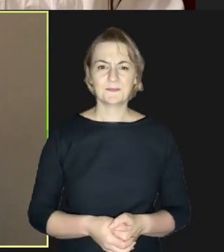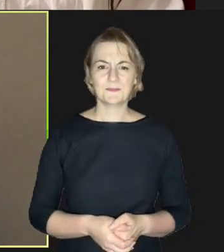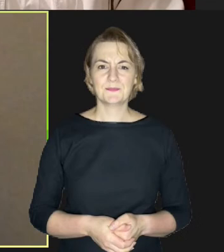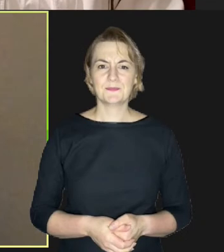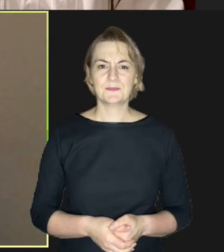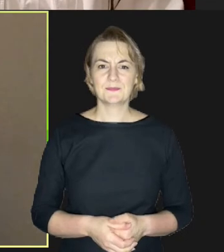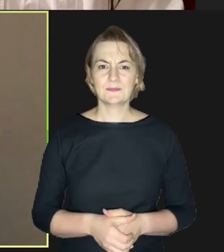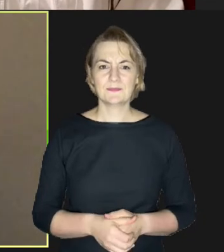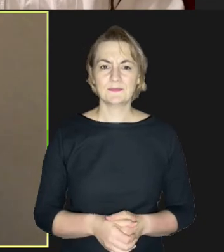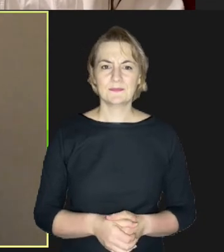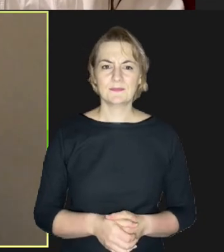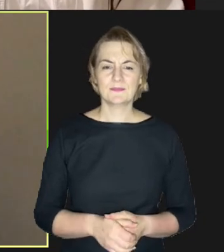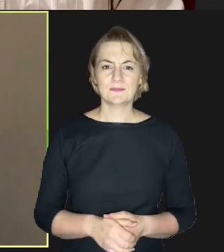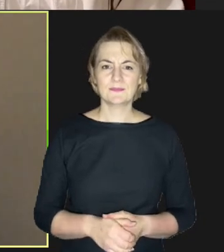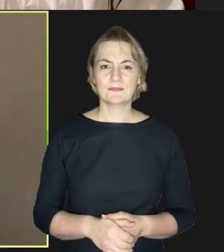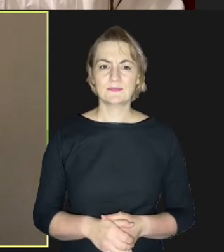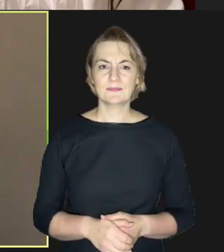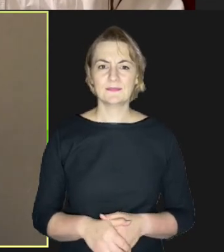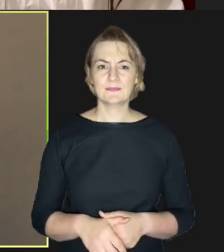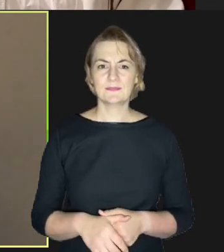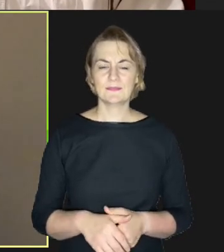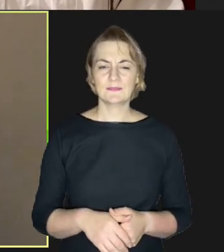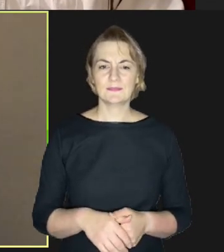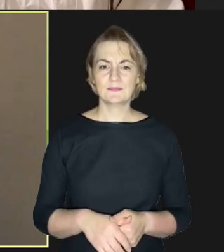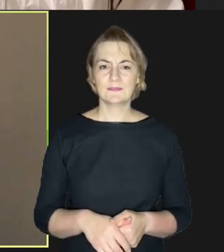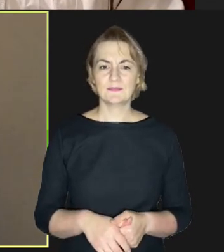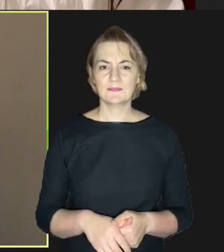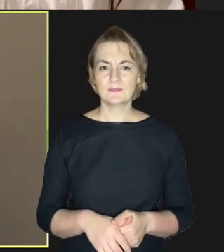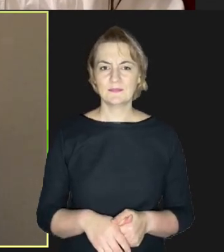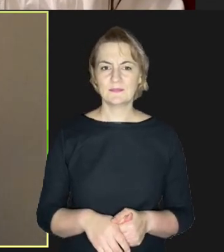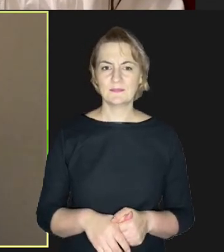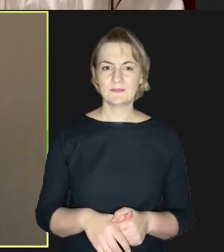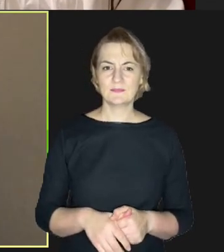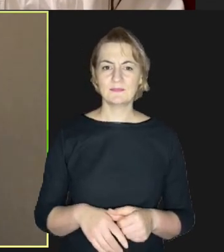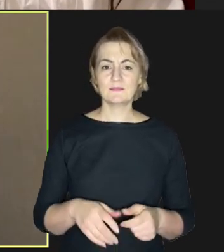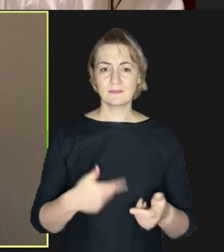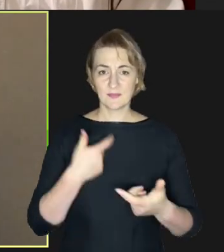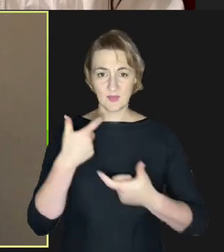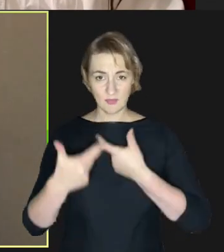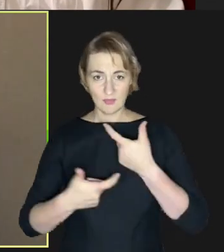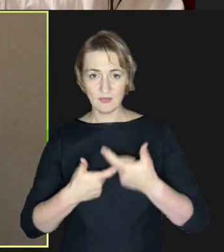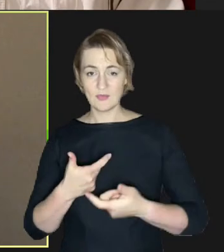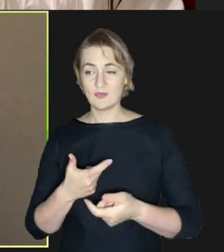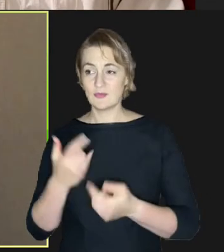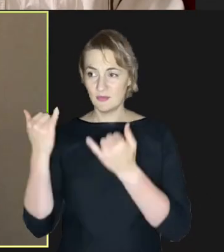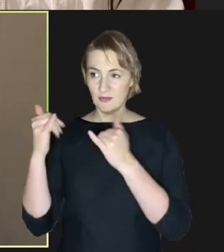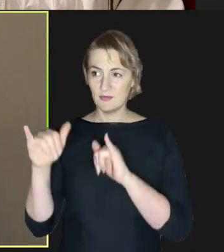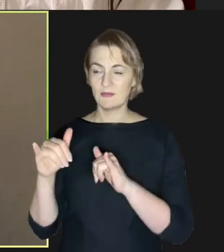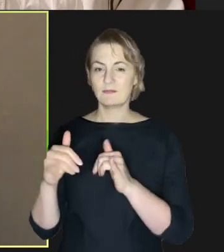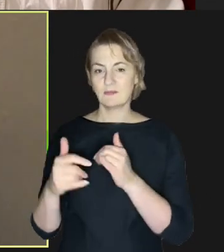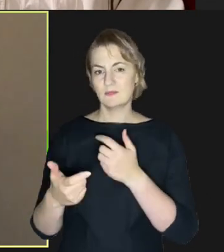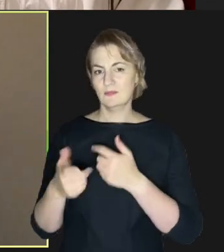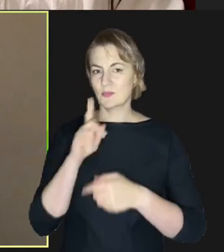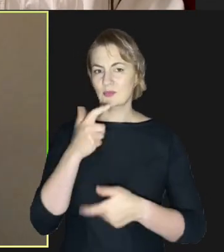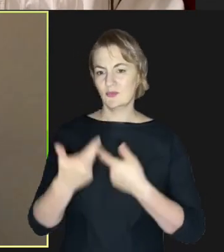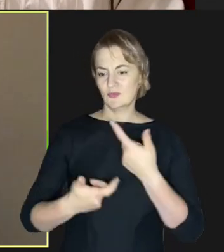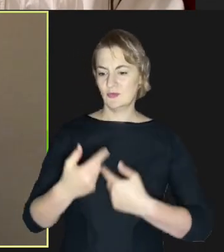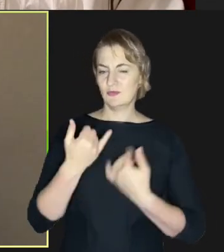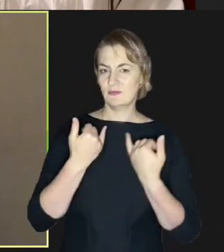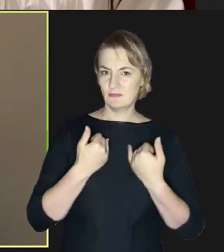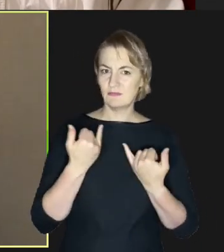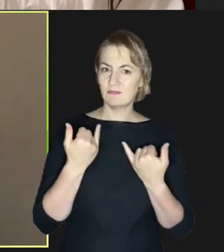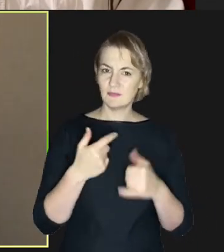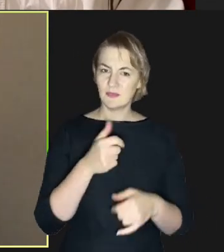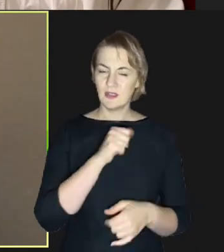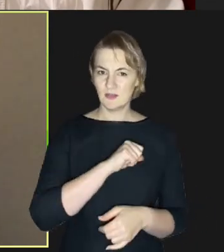sam Chrystus powiedział, to co czynisz innemu, czynisz sobie. To co czynisz sobie, czynisz